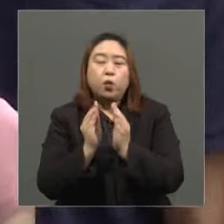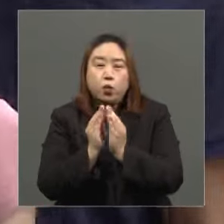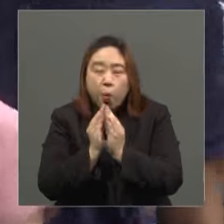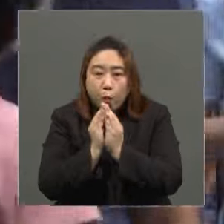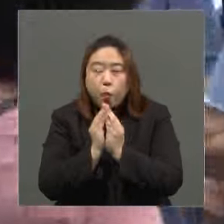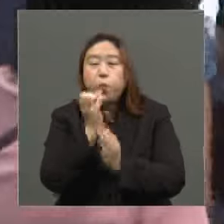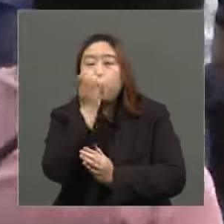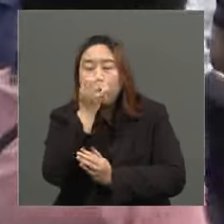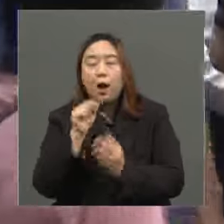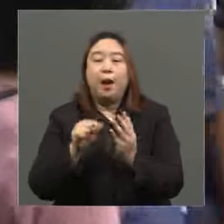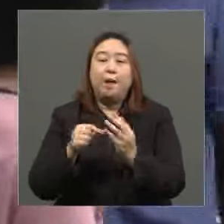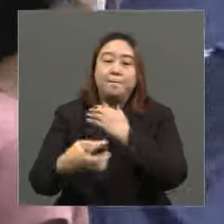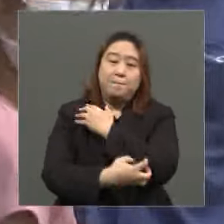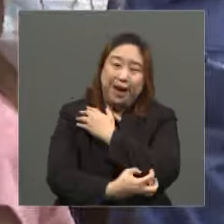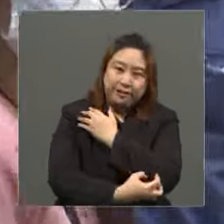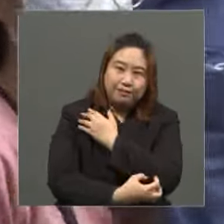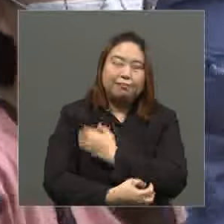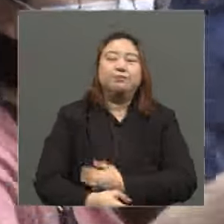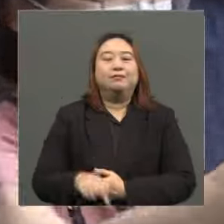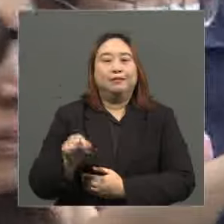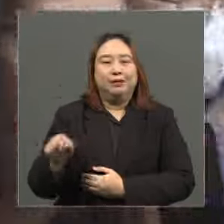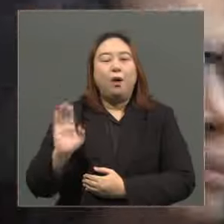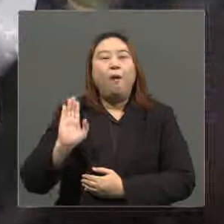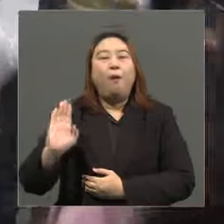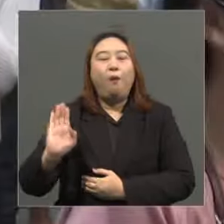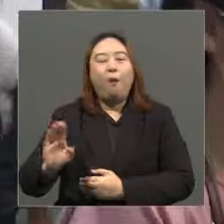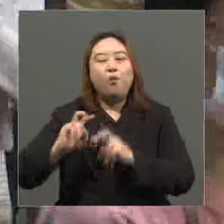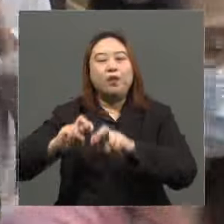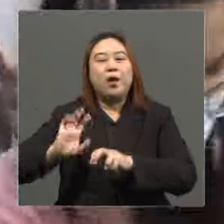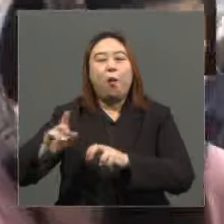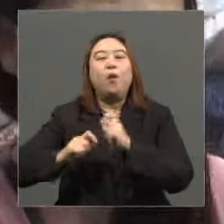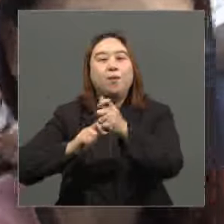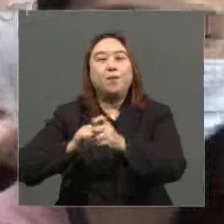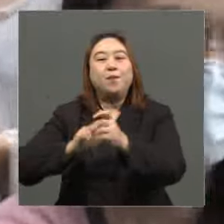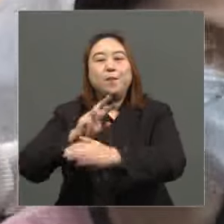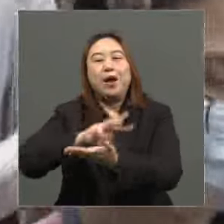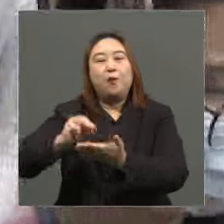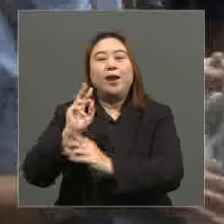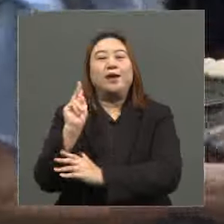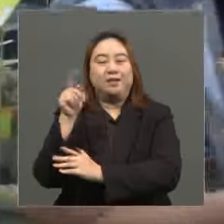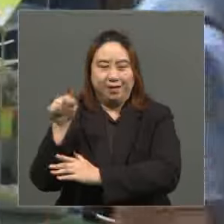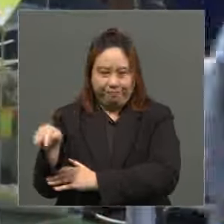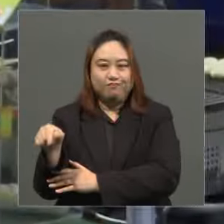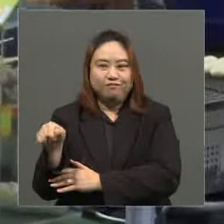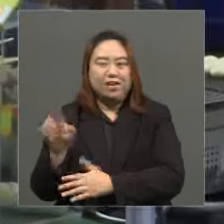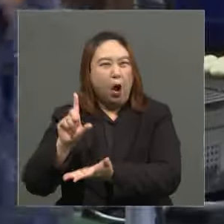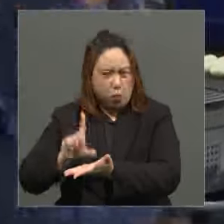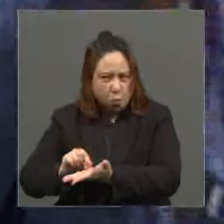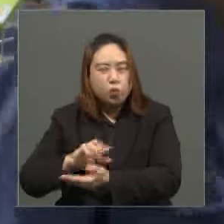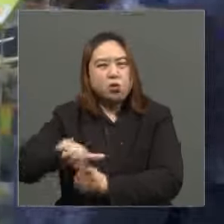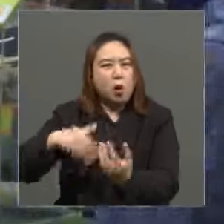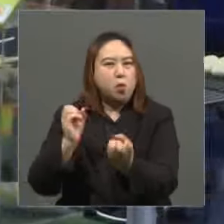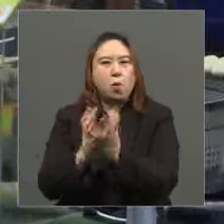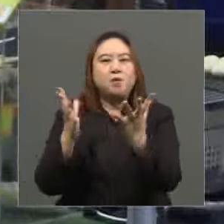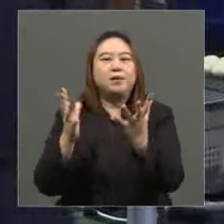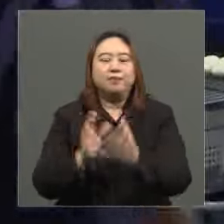ทยาลัยเกษตรซึ่งก็ถือว่าเป็นอีกหนึ่งทางเลือกที่ทั้งราคาถูกด้วยและไม่ทำลายสิ่งแวดล้อมทางด้านของ